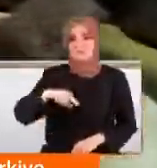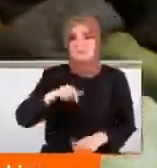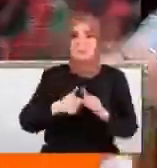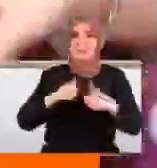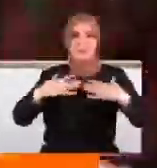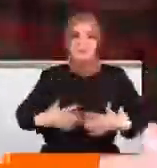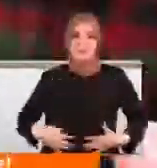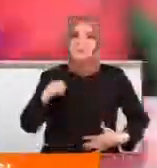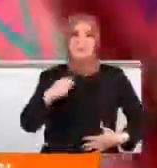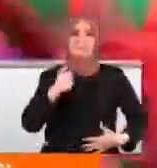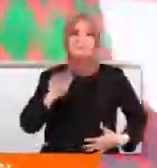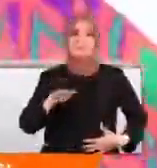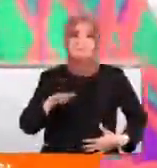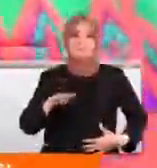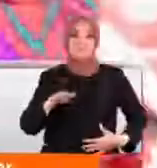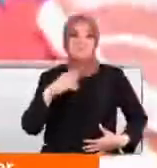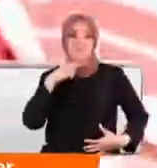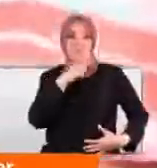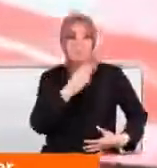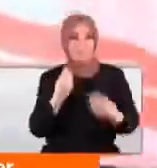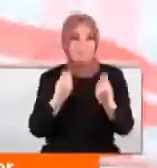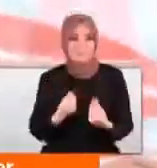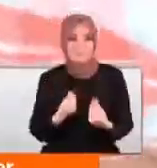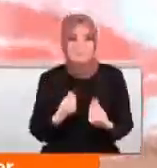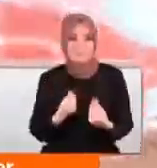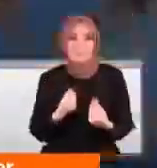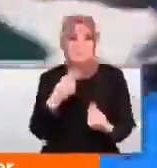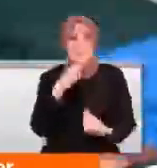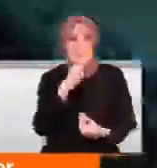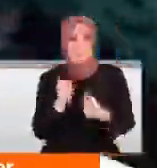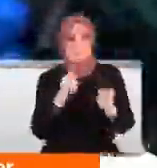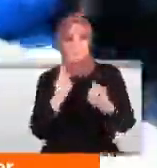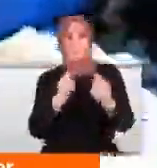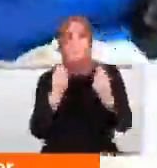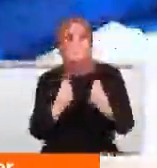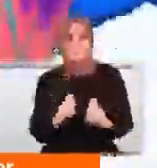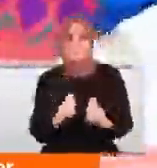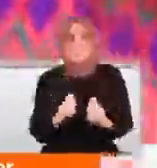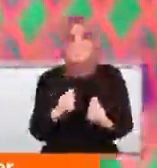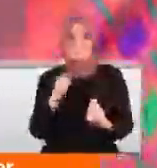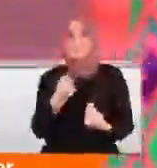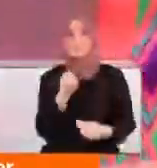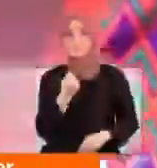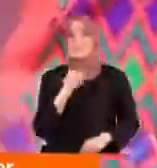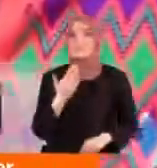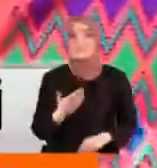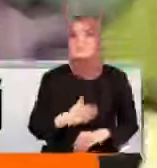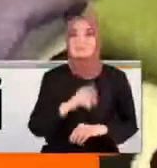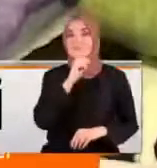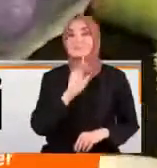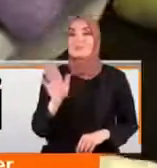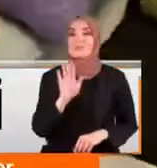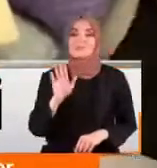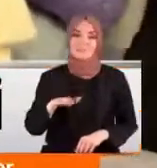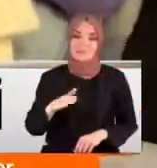Evet. Elinizdeki de çok canlı. Kışın yine cap canlı. Fiyatı nedir bu kazan? O kazağımız 150 lira. Çok